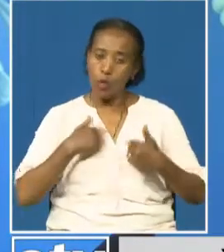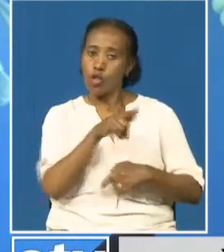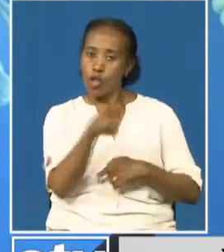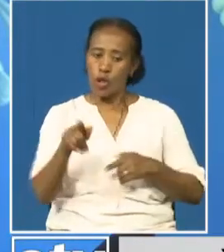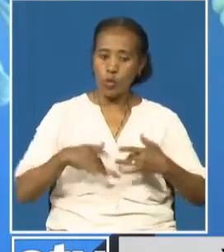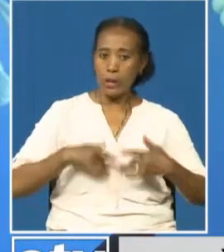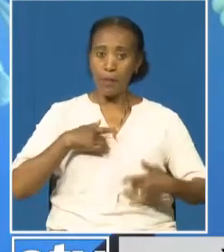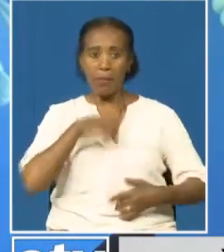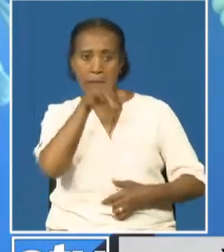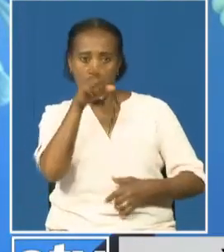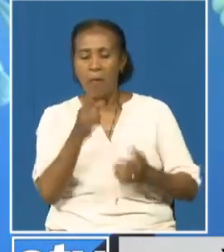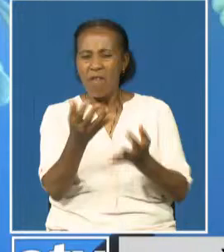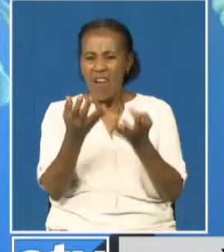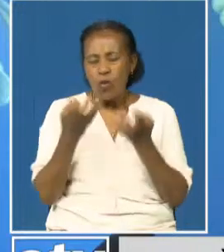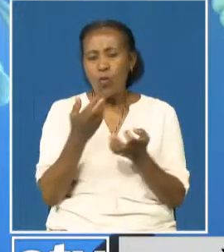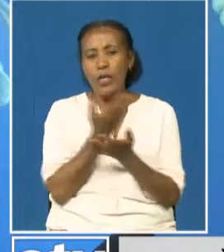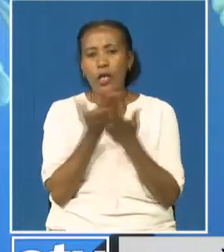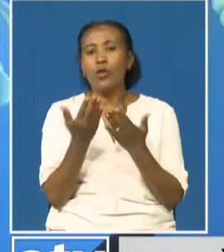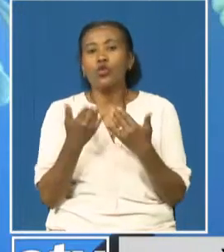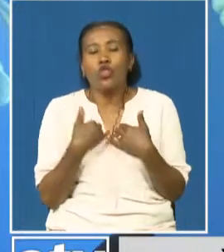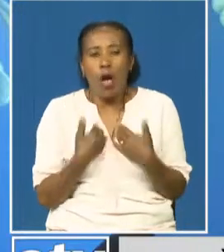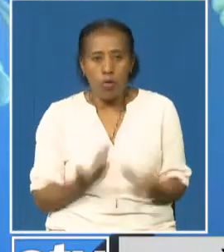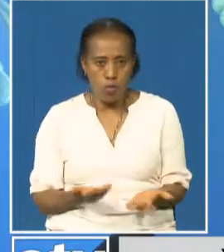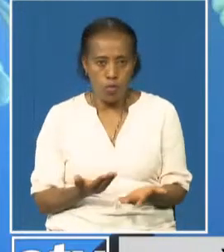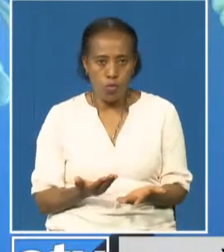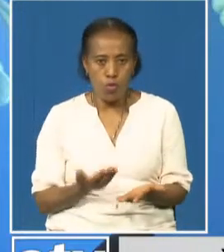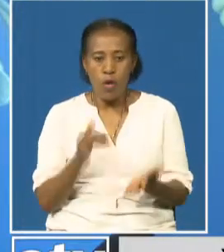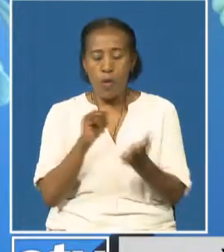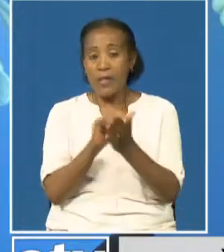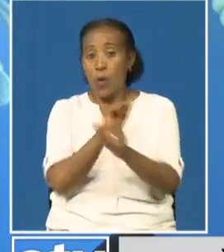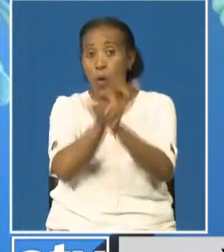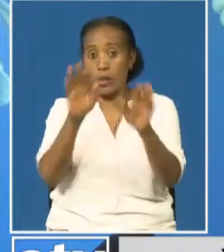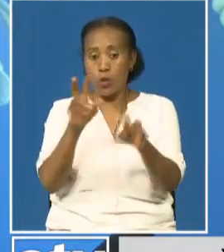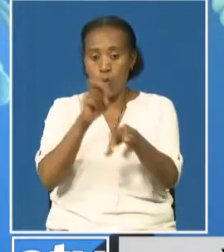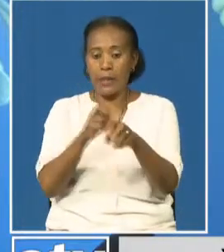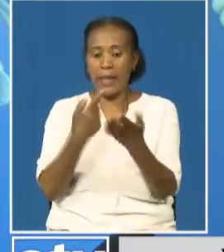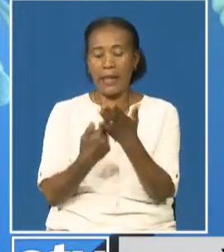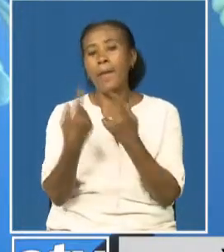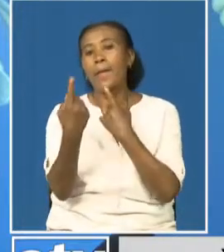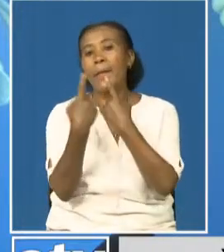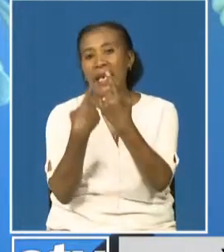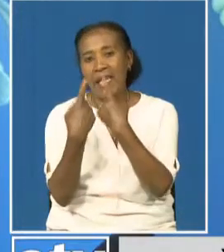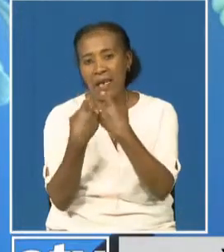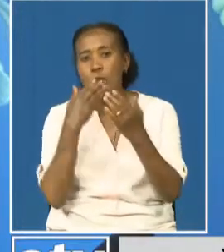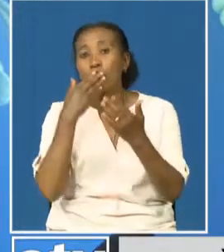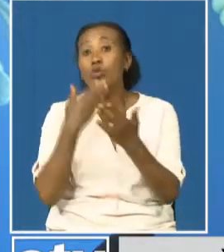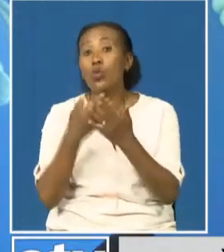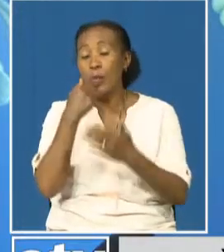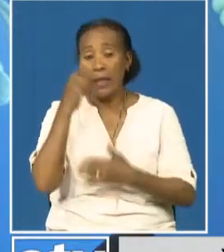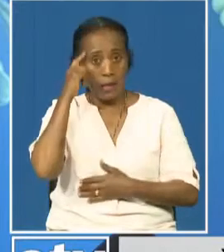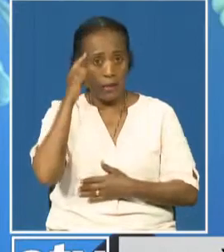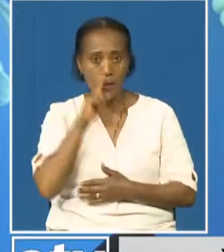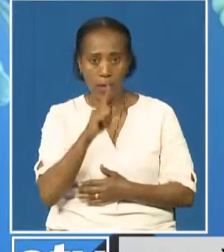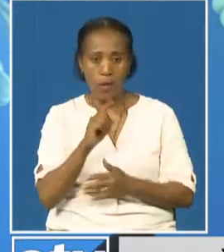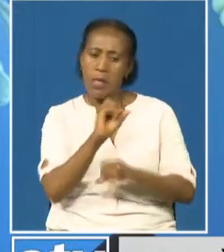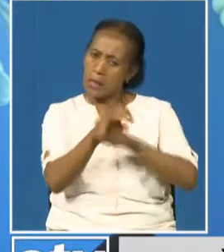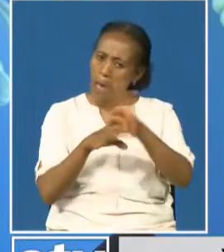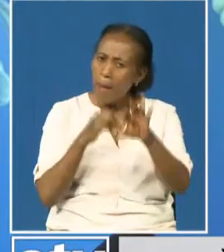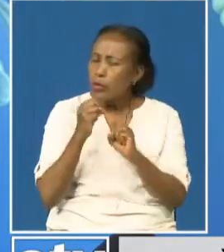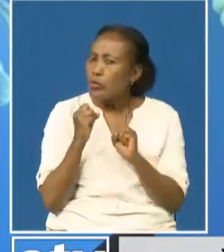ስለነሱ ስሜት ልትጠይቋቸው የምትፈልጓቸው ነገሮች ካሉ በዚህ ወረርሽኝ ወቅት ይህንን ብንነጋገር ጥሩ ነው ብለን እናስባለን።